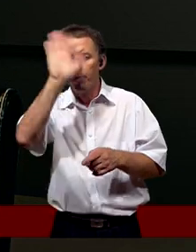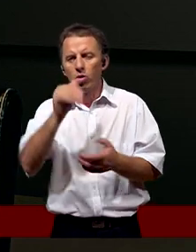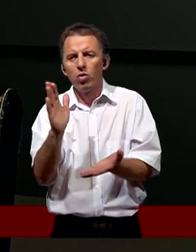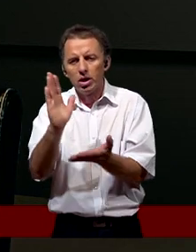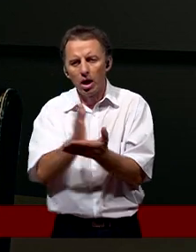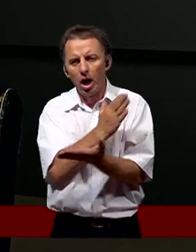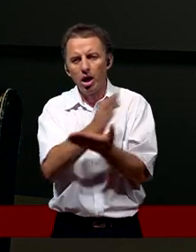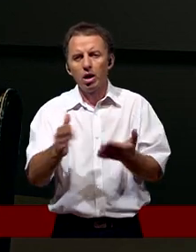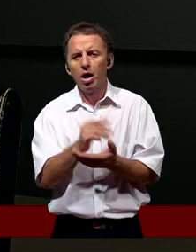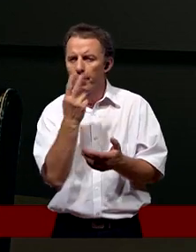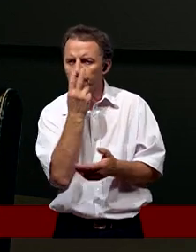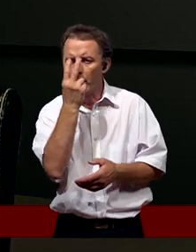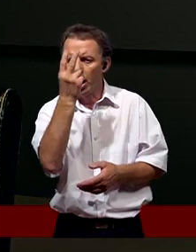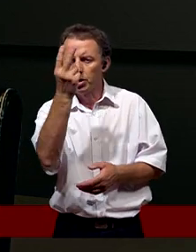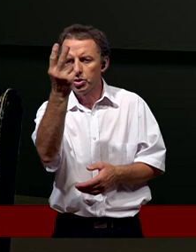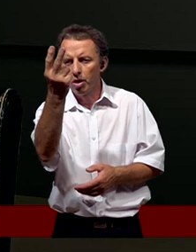zależy? I w tym momencie,